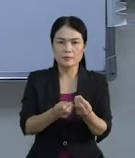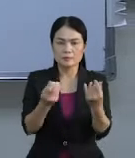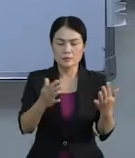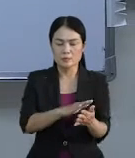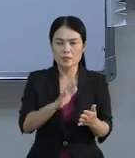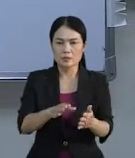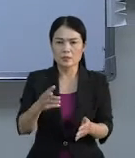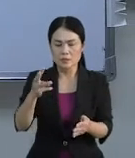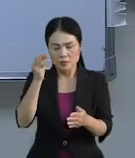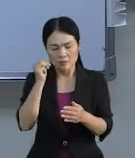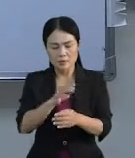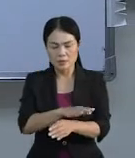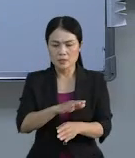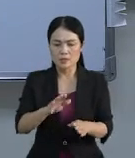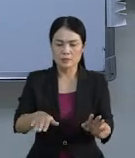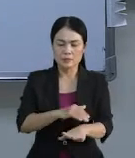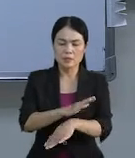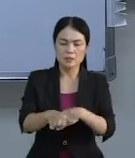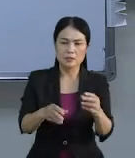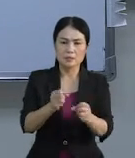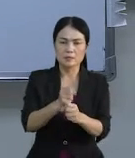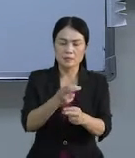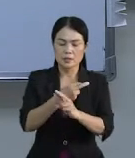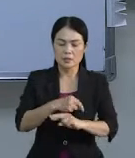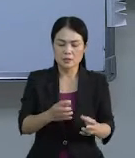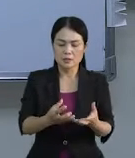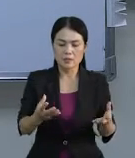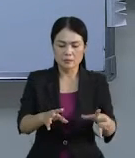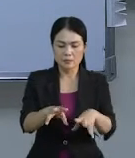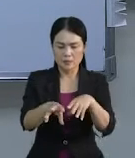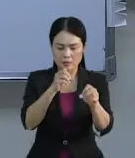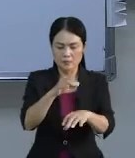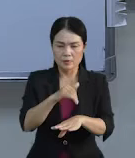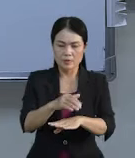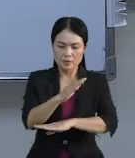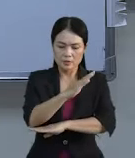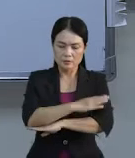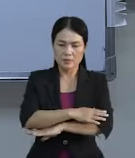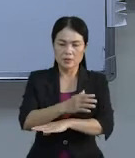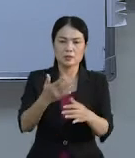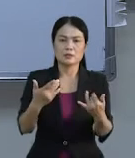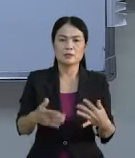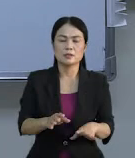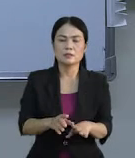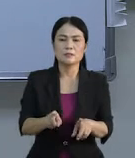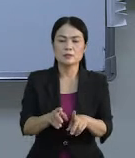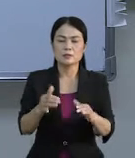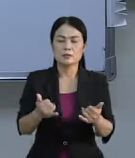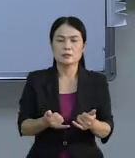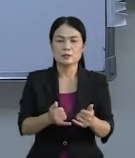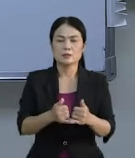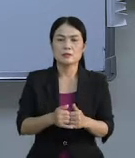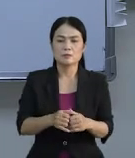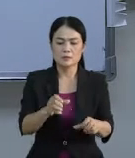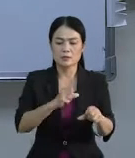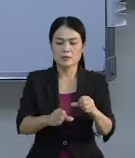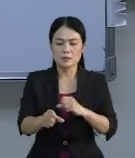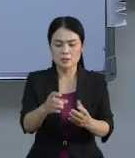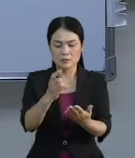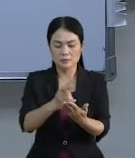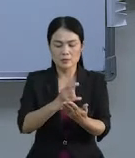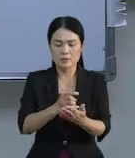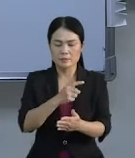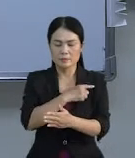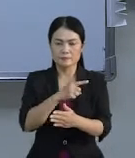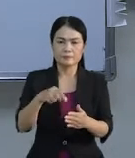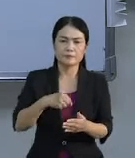ស់គ្នាលោកគ្រូសង្ឃឹមថាបងប្អូនអស់គ្នានឹងបានត្រៀមសម្ភារៈសិក្សានៅលើតុរួចរាល់ដូច្នេះយើងនឹងបន្តទៅដល់មេរៀន